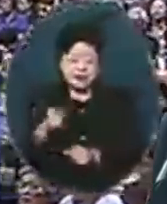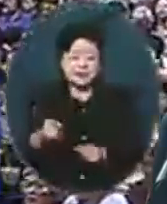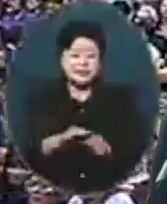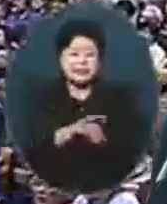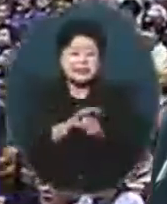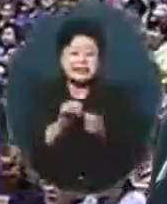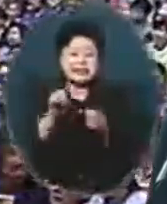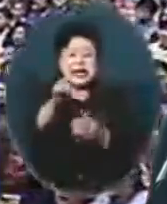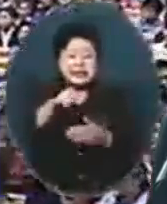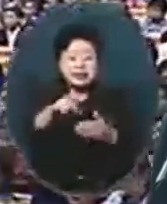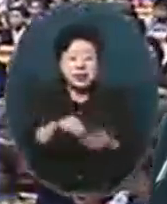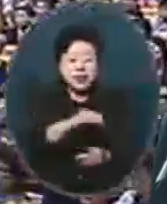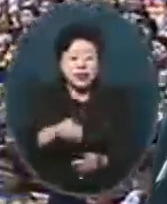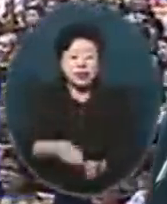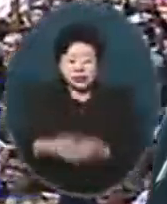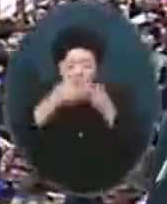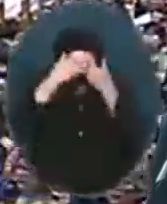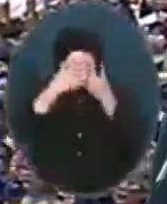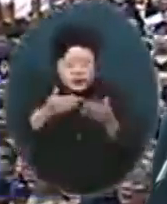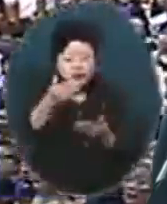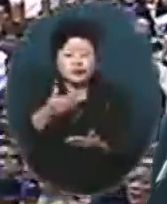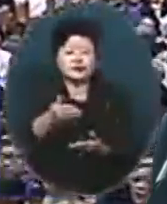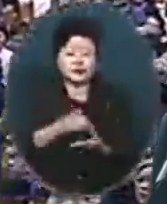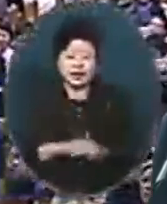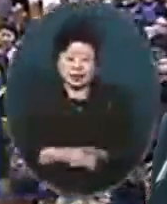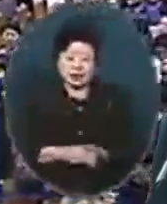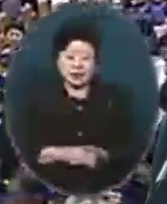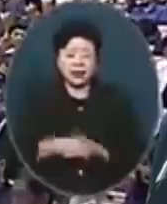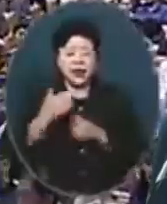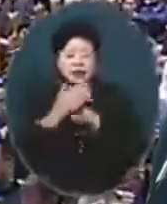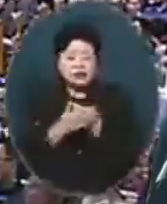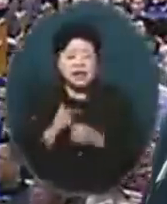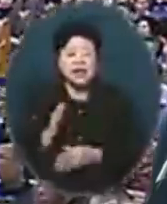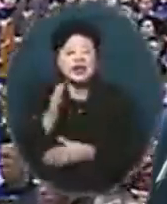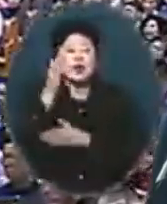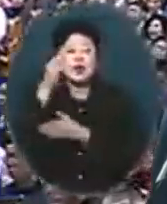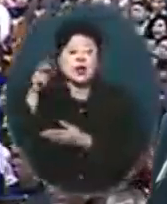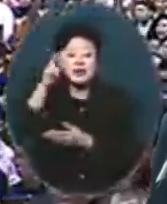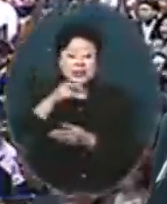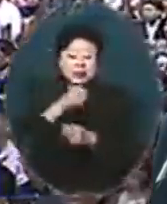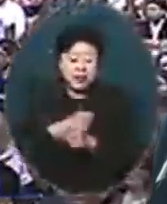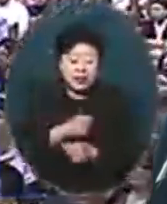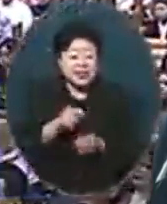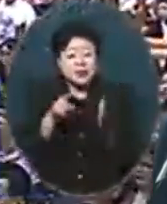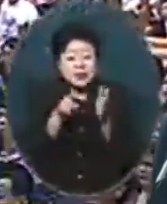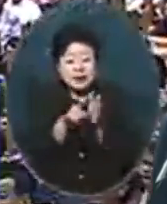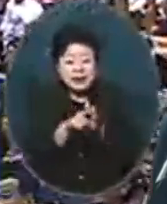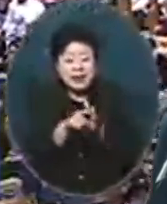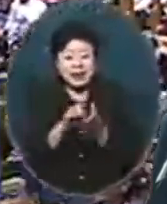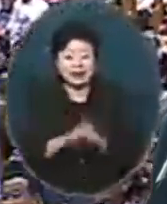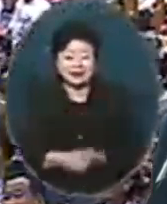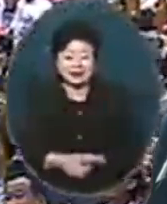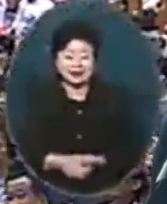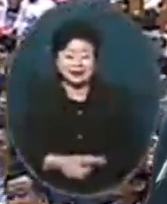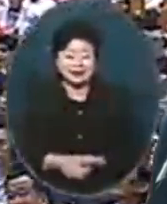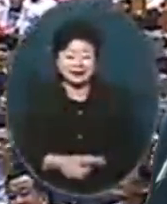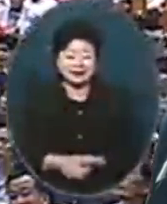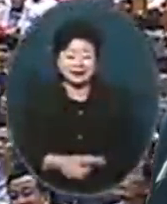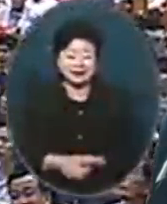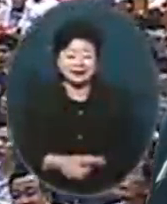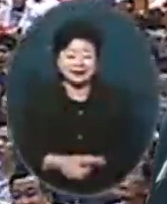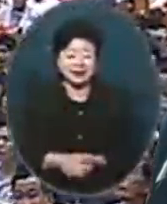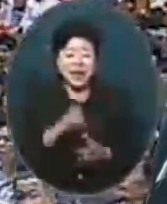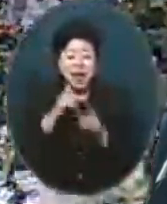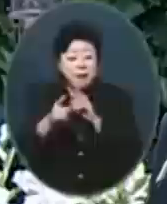그가 사랑하시는 자 안에서 우리에게 거저 주시는 바 그 은혜의 영광을 찬송하게 하려는 것이라.